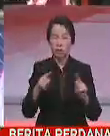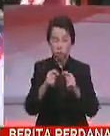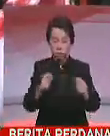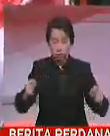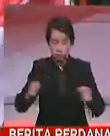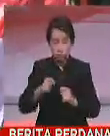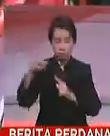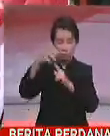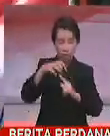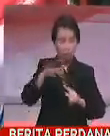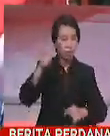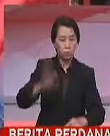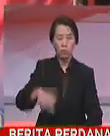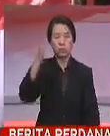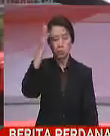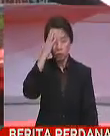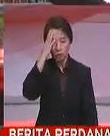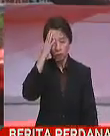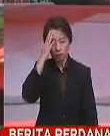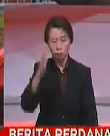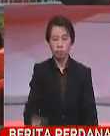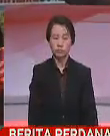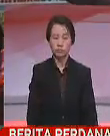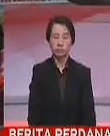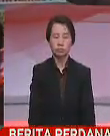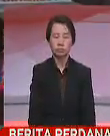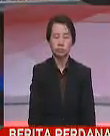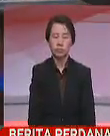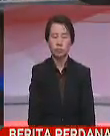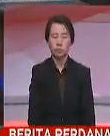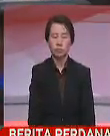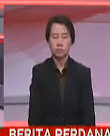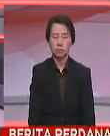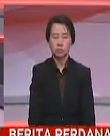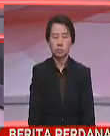lokasi bagi kejohanan itu belum diputuskan pihak persatuan. Sementara itu,